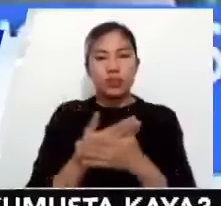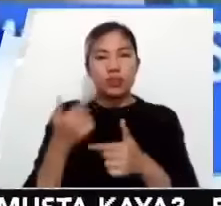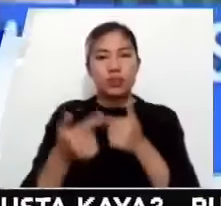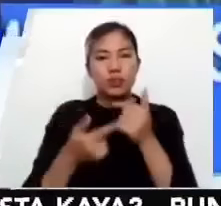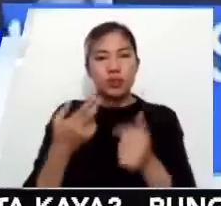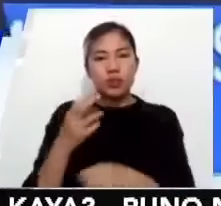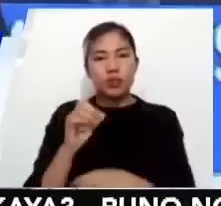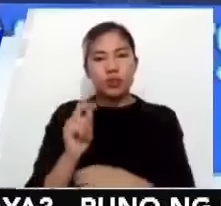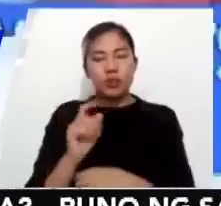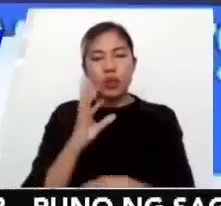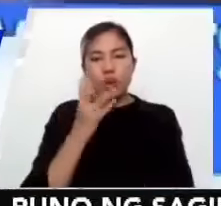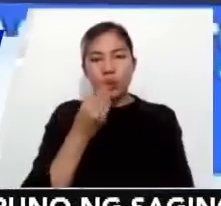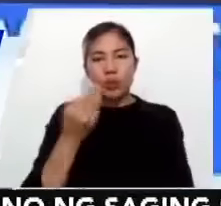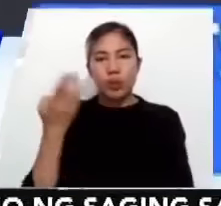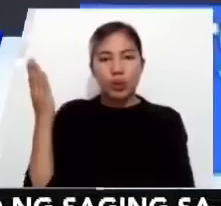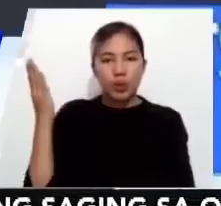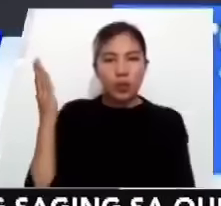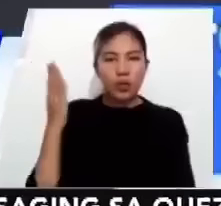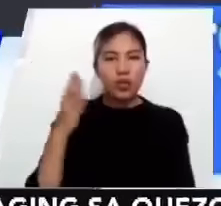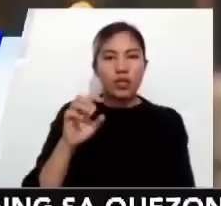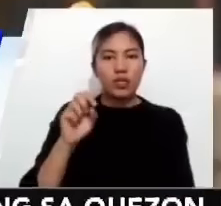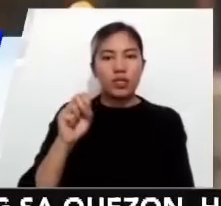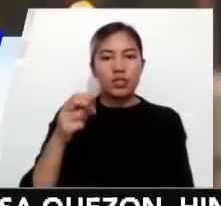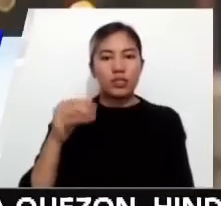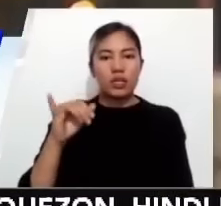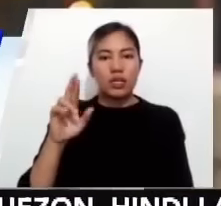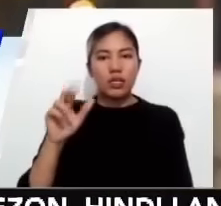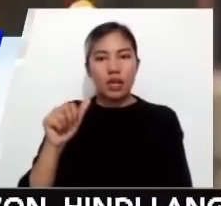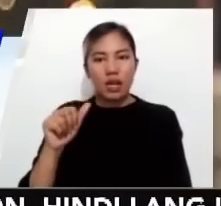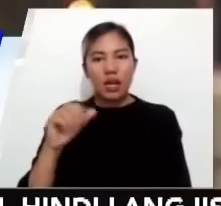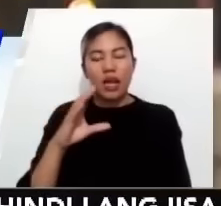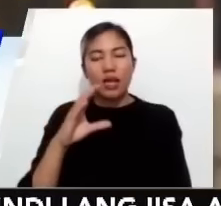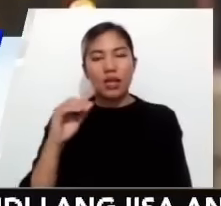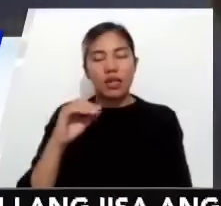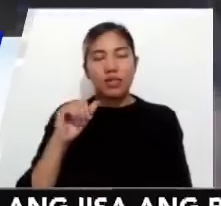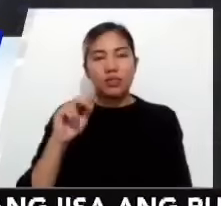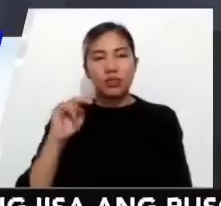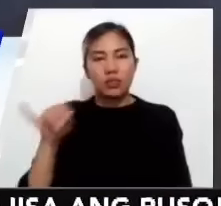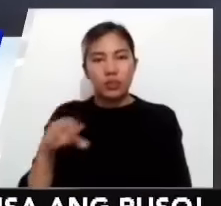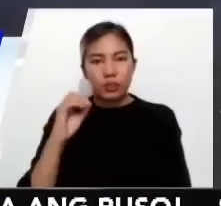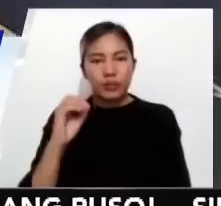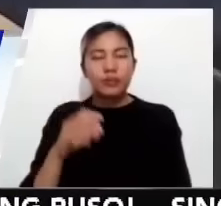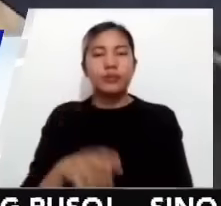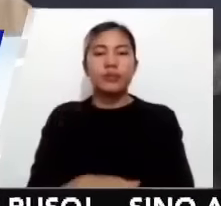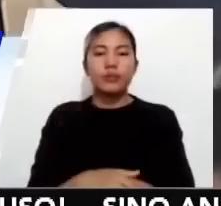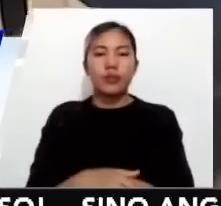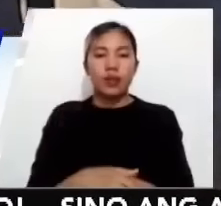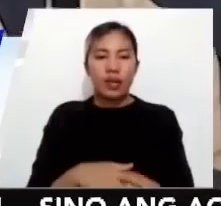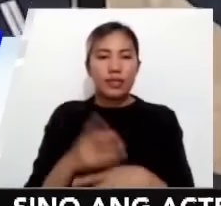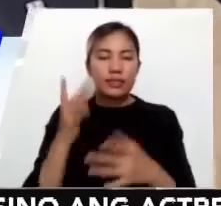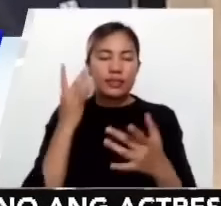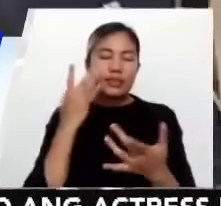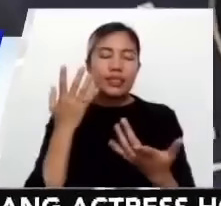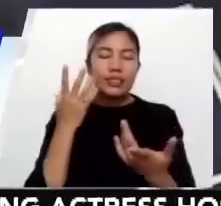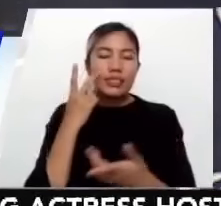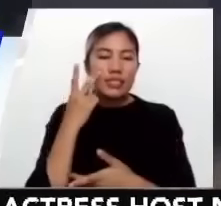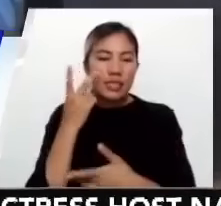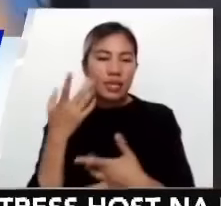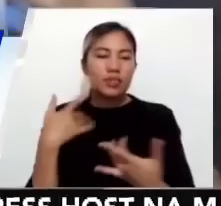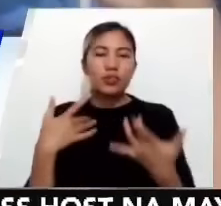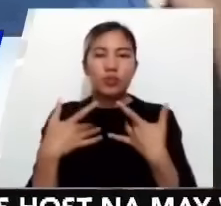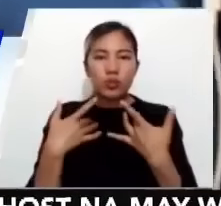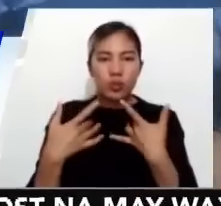Diaz, Kaloy Tingkungko at Anjo Pertiera. Dapat din abangan ang siksik sa pakulo at papremyong anniversary